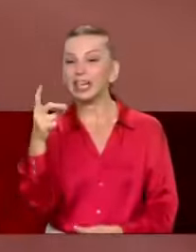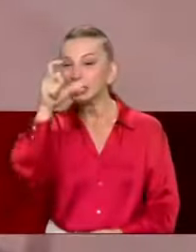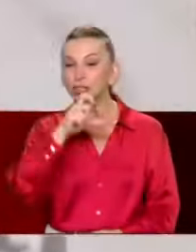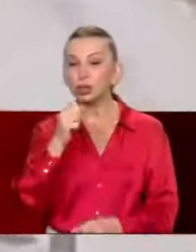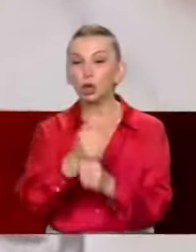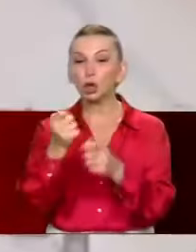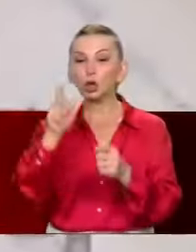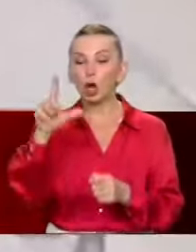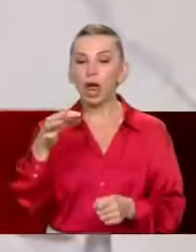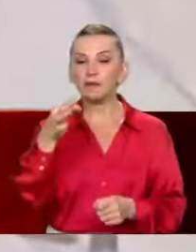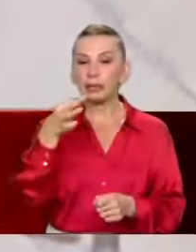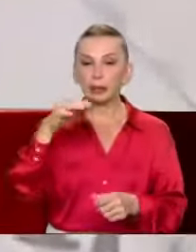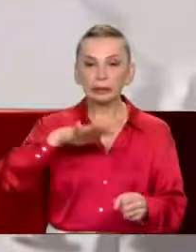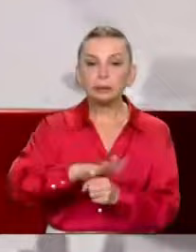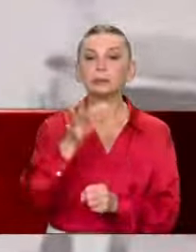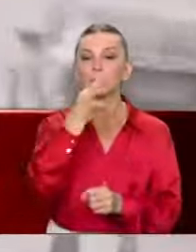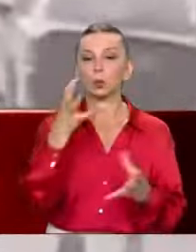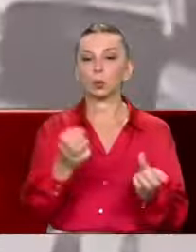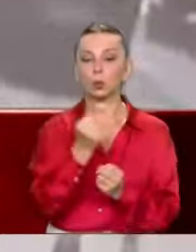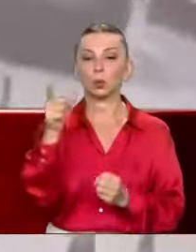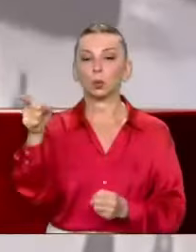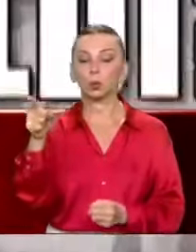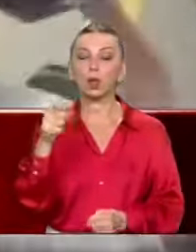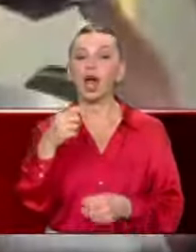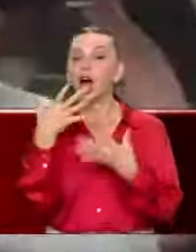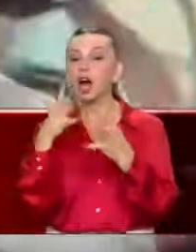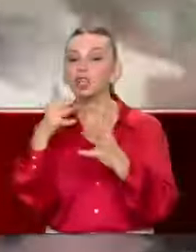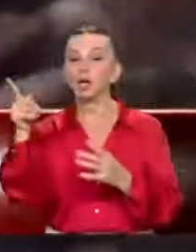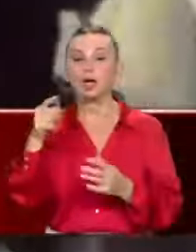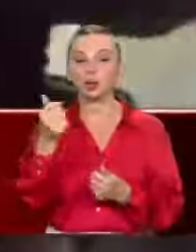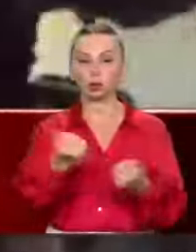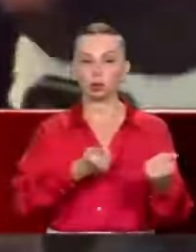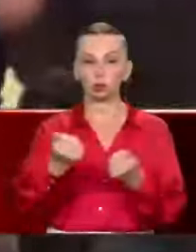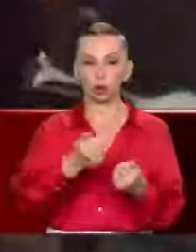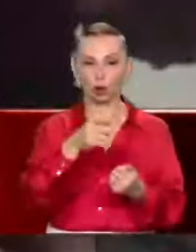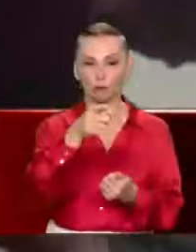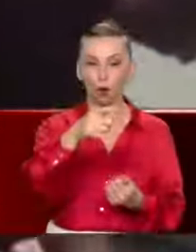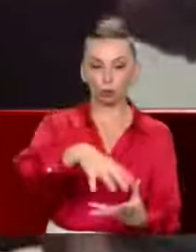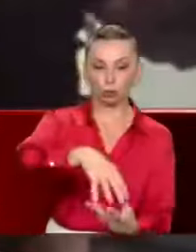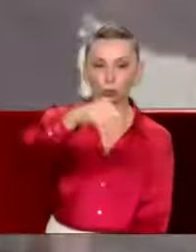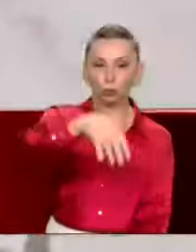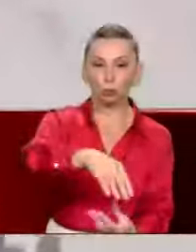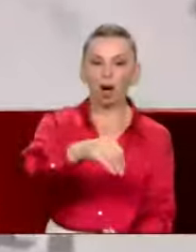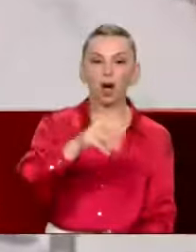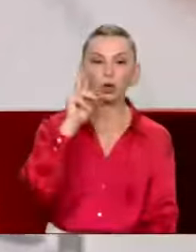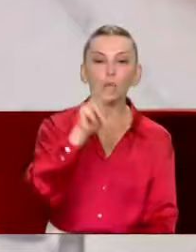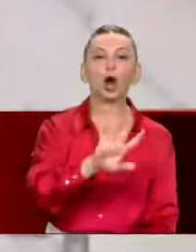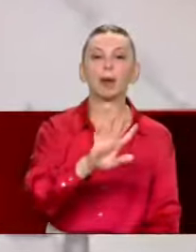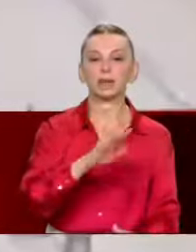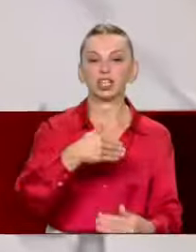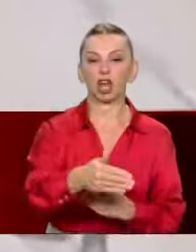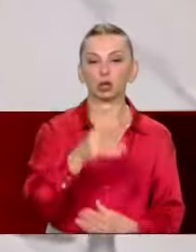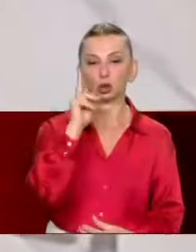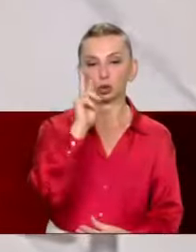kurtuldu. İETT'den gelen açıklamada ise şoförün denetim aracıyla dubaları geç fark ettiği, kazaya